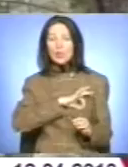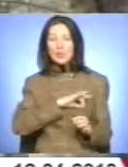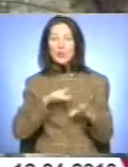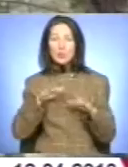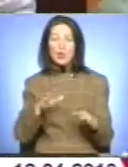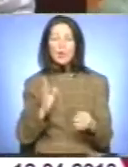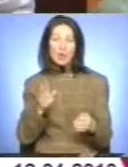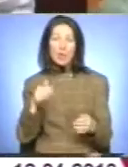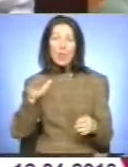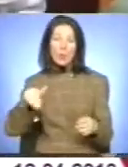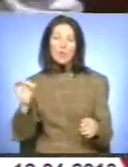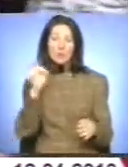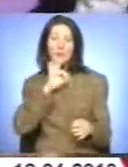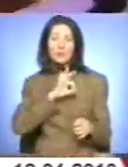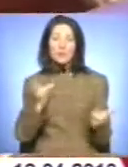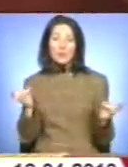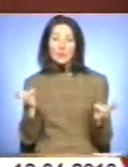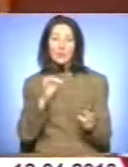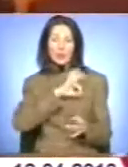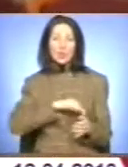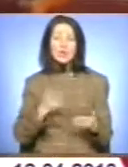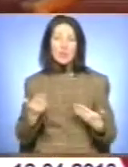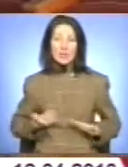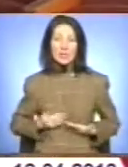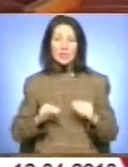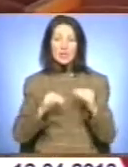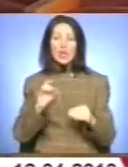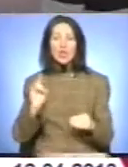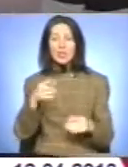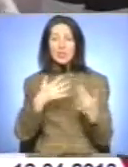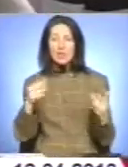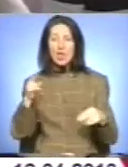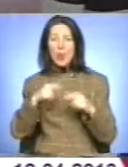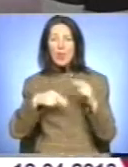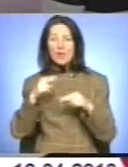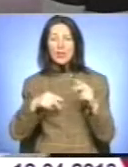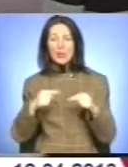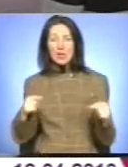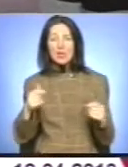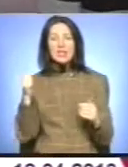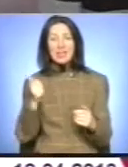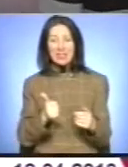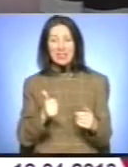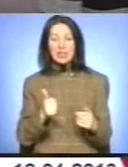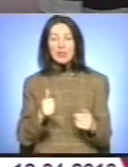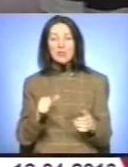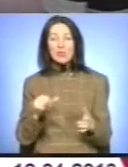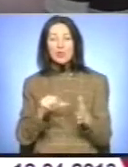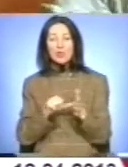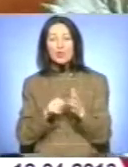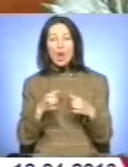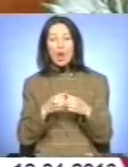в майбутньому. Складають літаки з різних будівельних матеріалів. Уже за тиждень занять відвідувачі гуртка пишаються першими